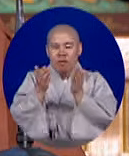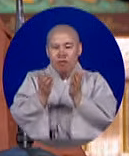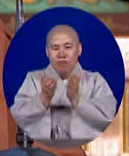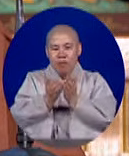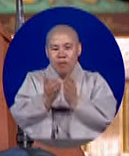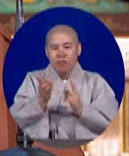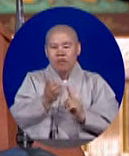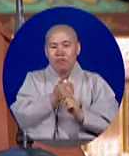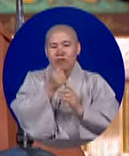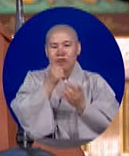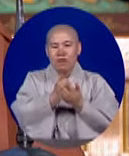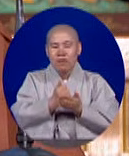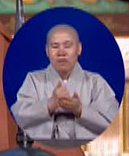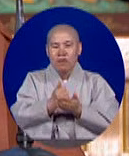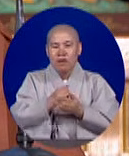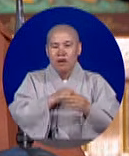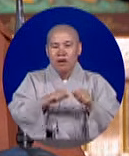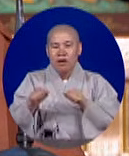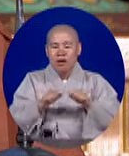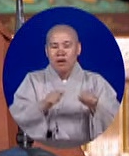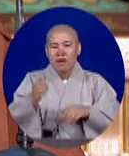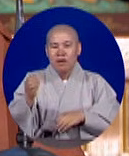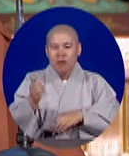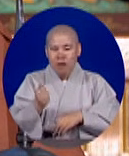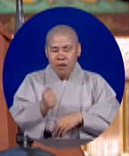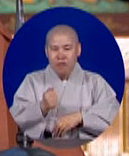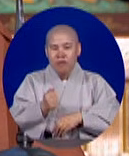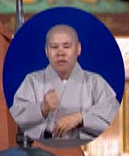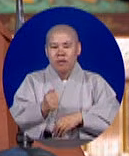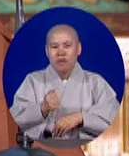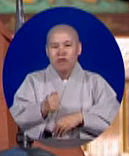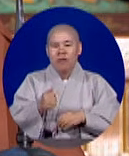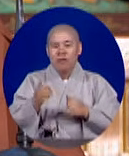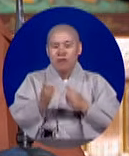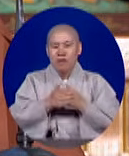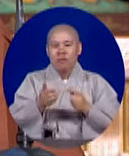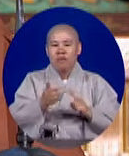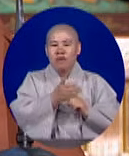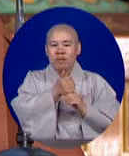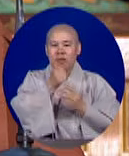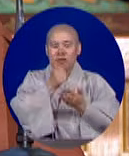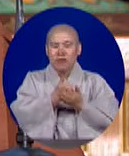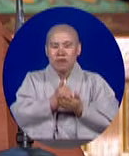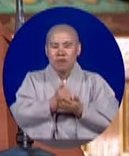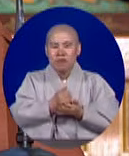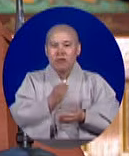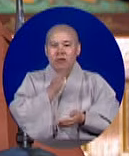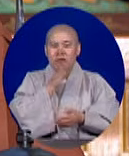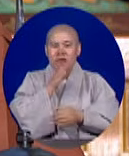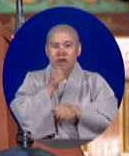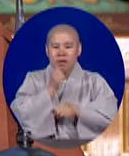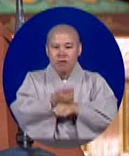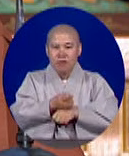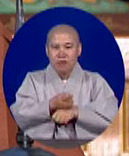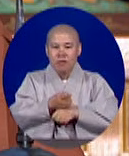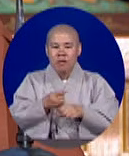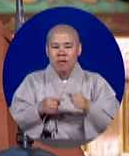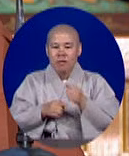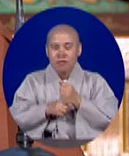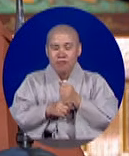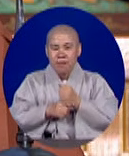재불만행을 갖추었다 이 말이죠. 그래서 그걸 부처님이라고 그러거든요. 그러면 이 진성은, 참 본성은